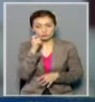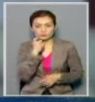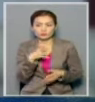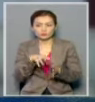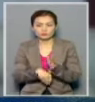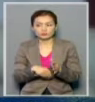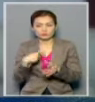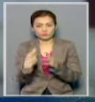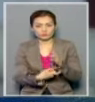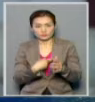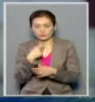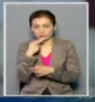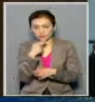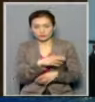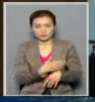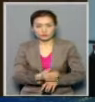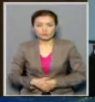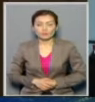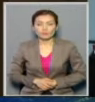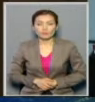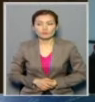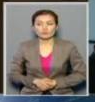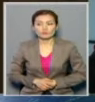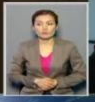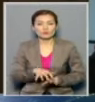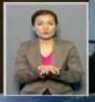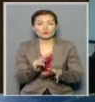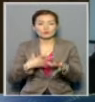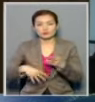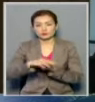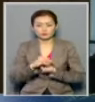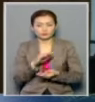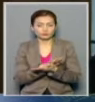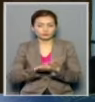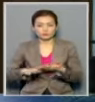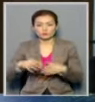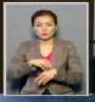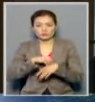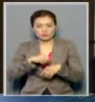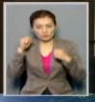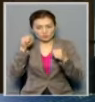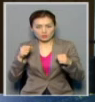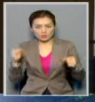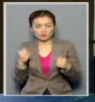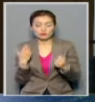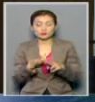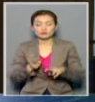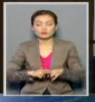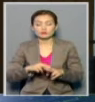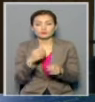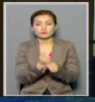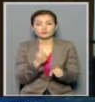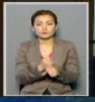оның ортопедиялық негізде жасалғанында. Мұндағы аяқ киімдердің бәрі таза былғары мен қой жүнінен. Бір ерекшелігі